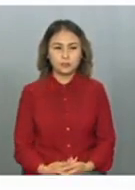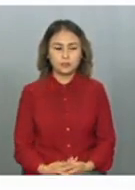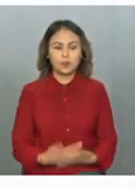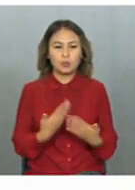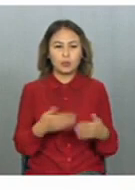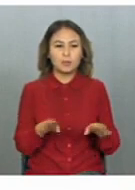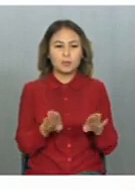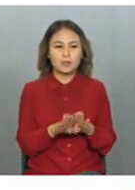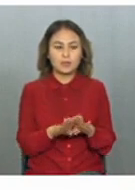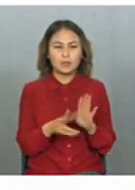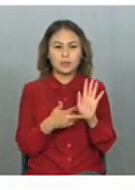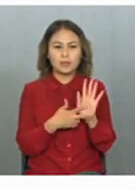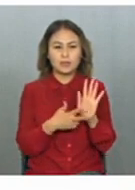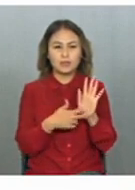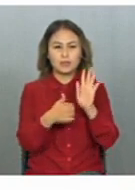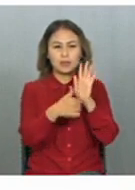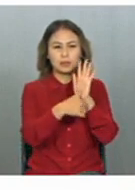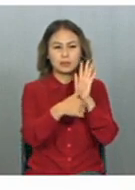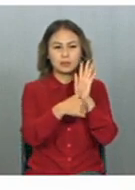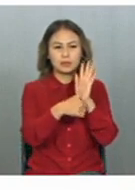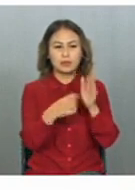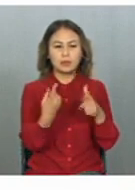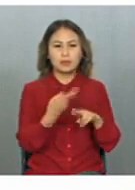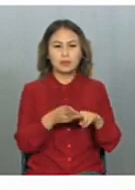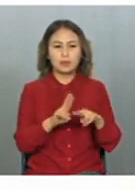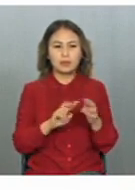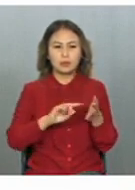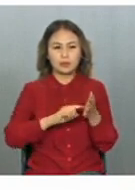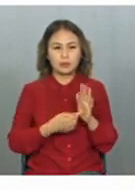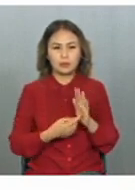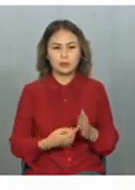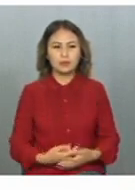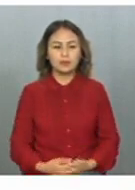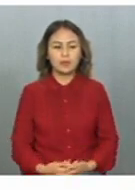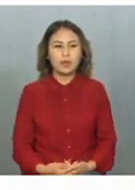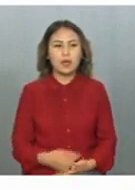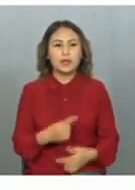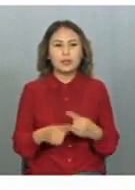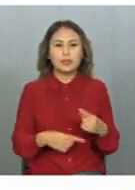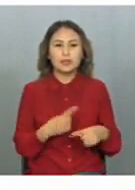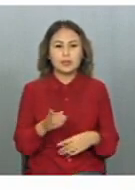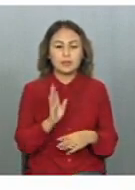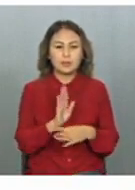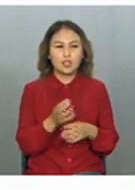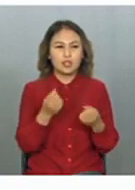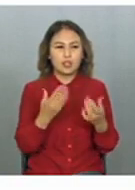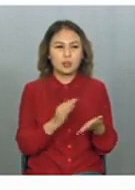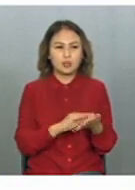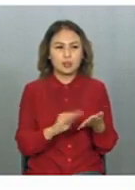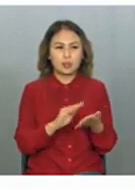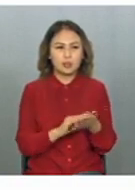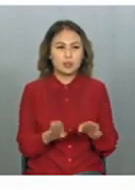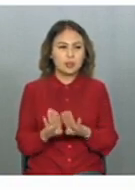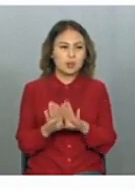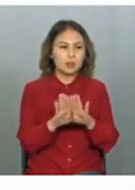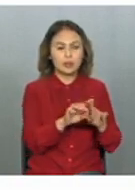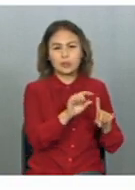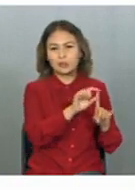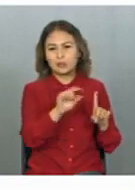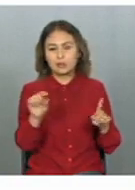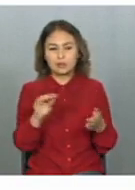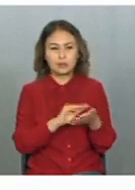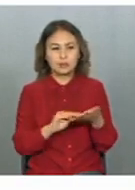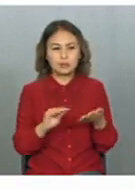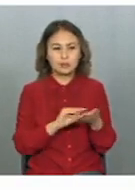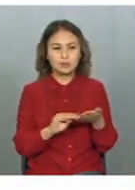бізде 8'ден 6 деген нүктені береді. Келесі тапсырма. Жай бөлшектерді координаттық сәуледе